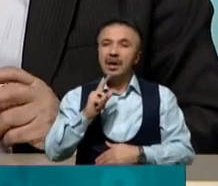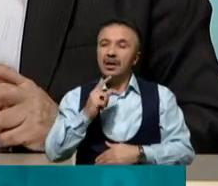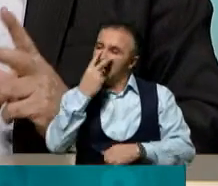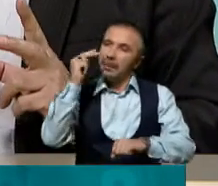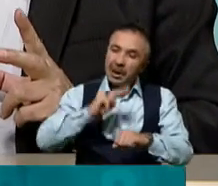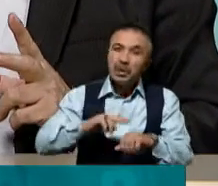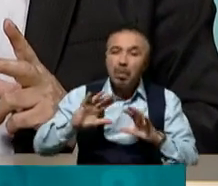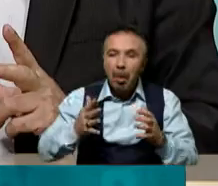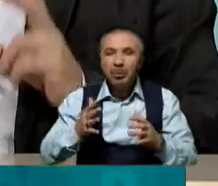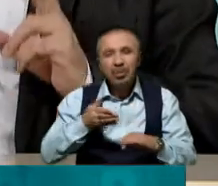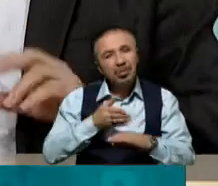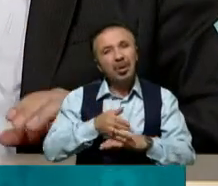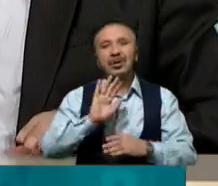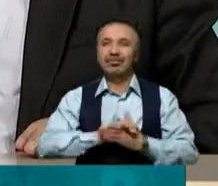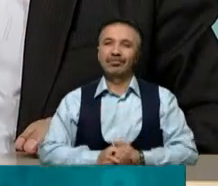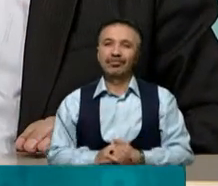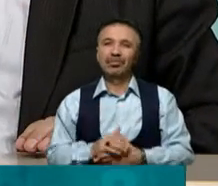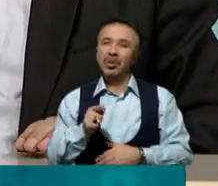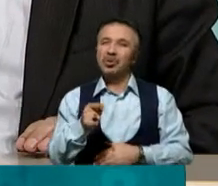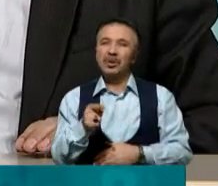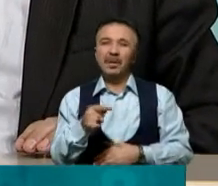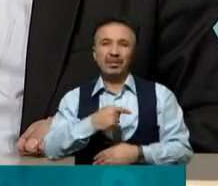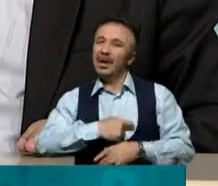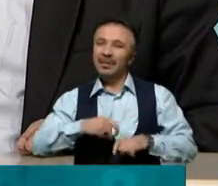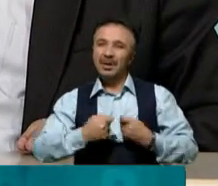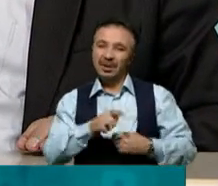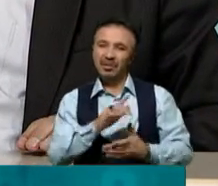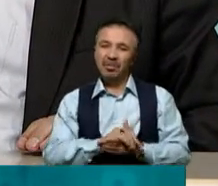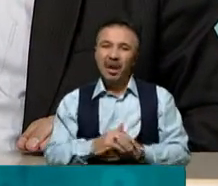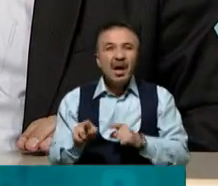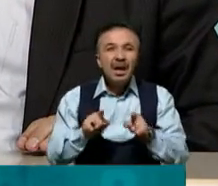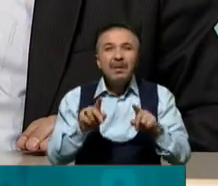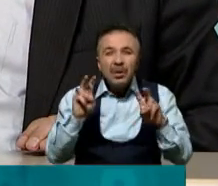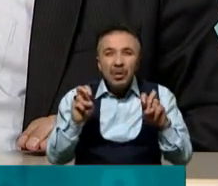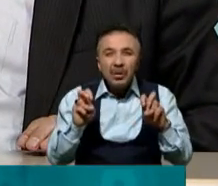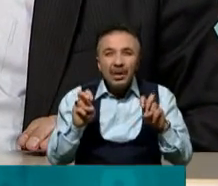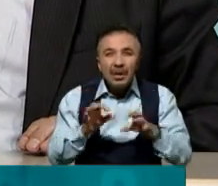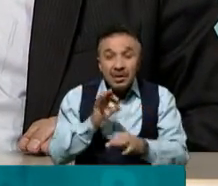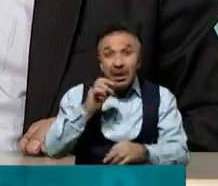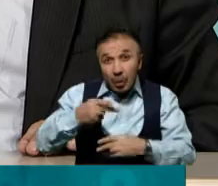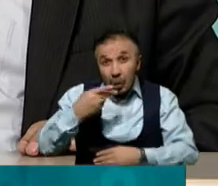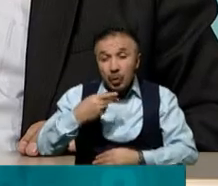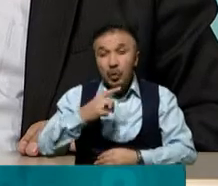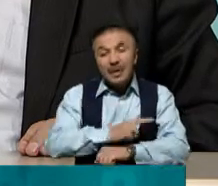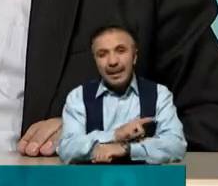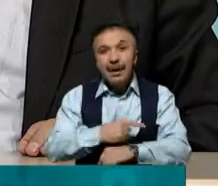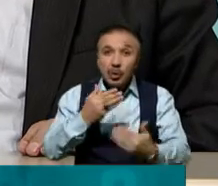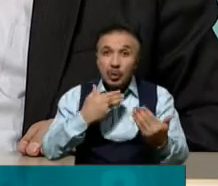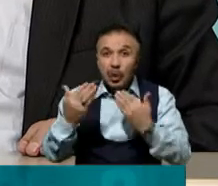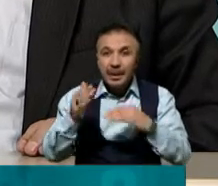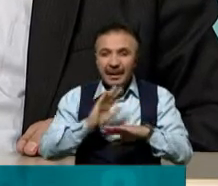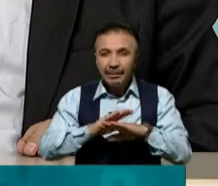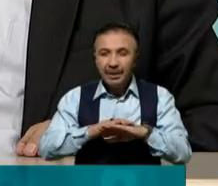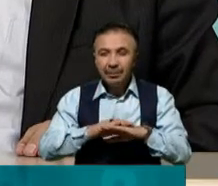Bu doğru bir şey değil. Şu da beni incitiyor. Yani herhangi bir konuda bir insanla konuştuğumuz zaman, sohbet ettiğimiz zaman